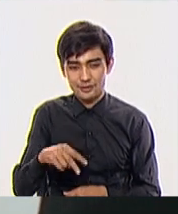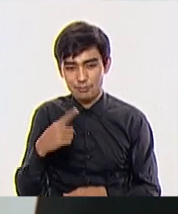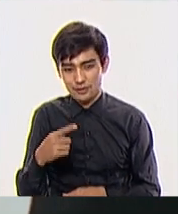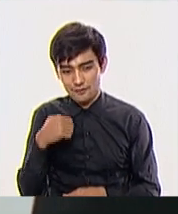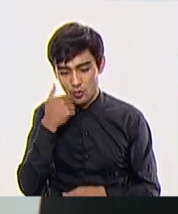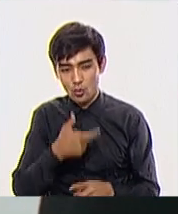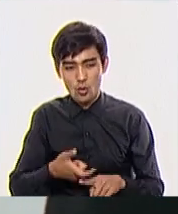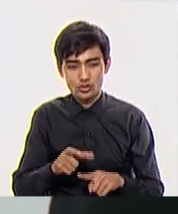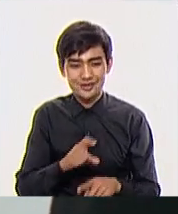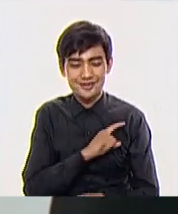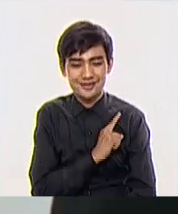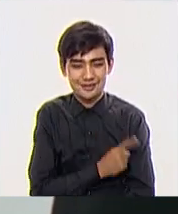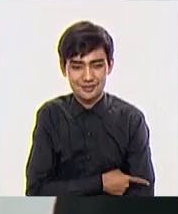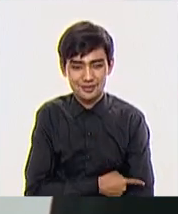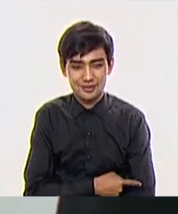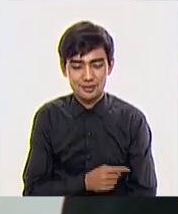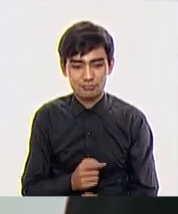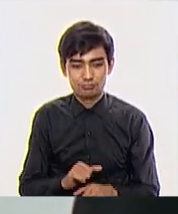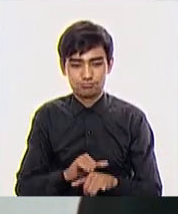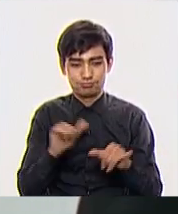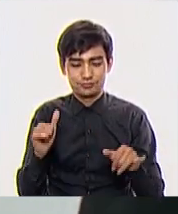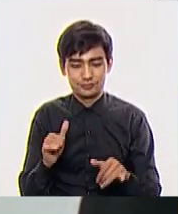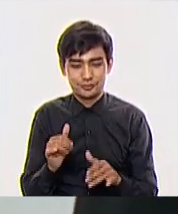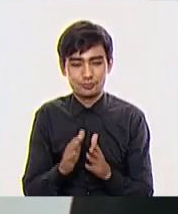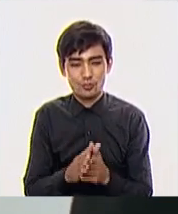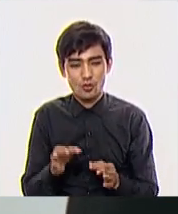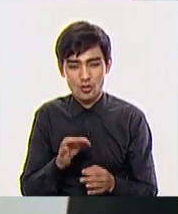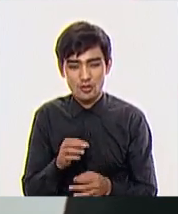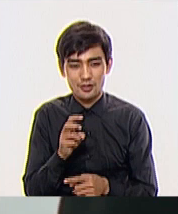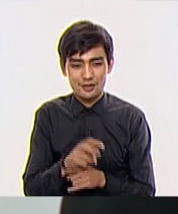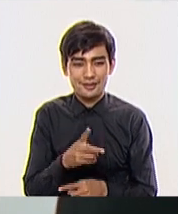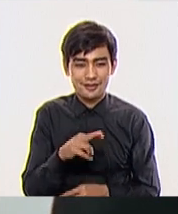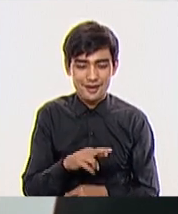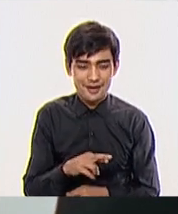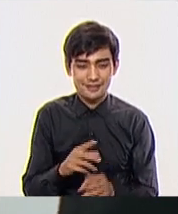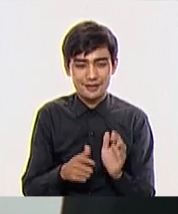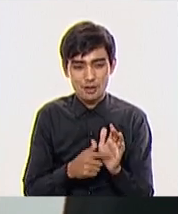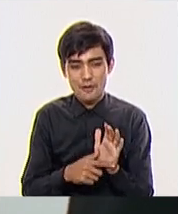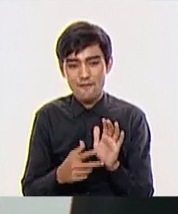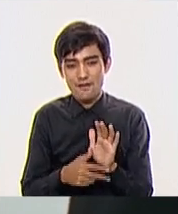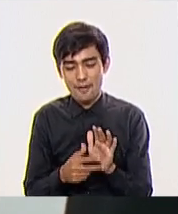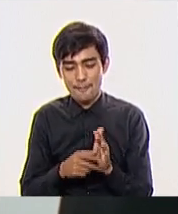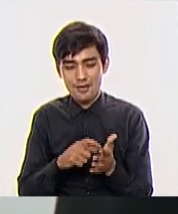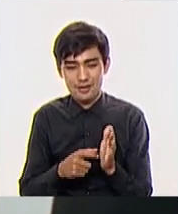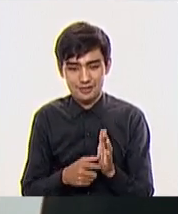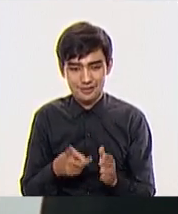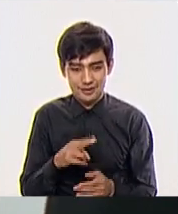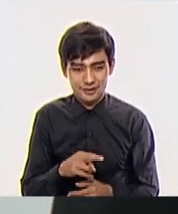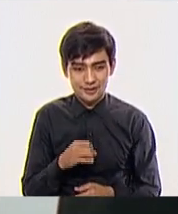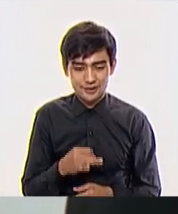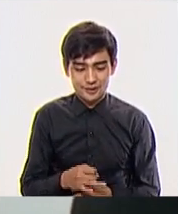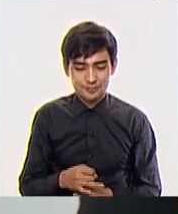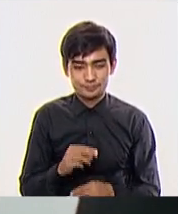сильно вырос спрос именно на услуги для седьмых восьмых классов то